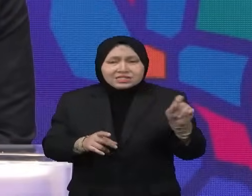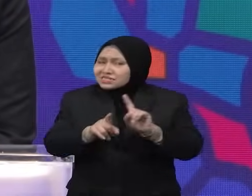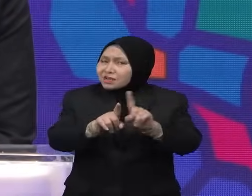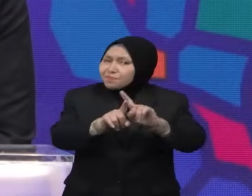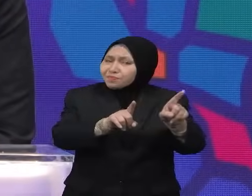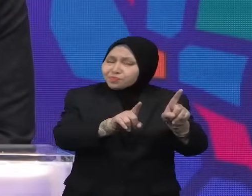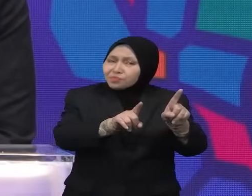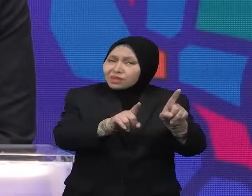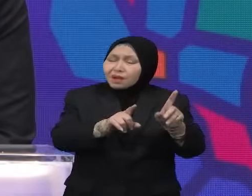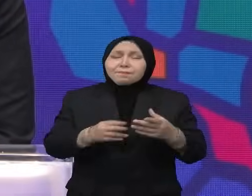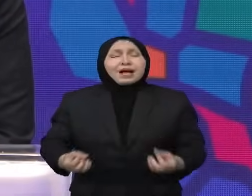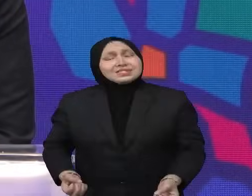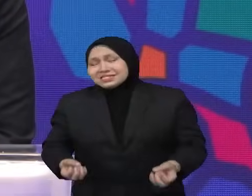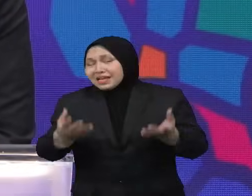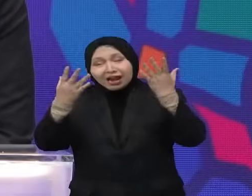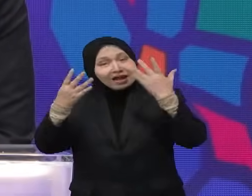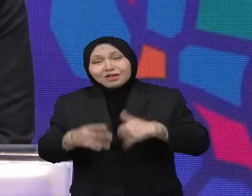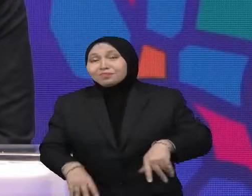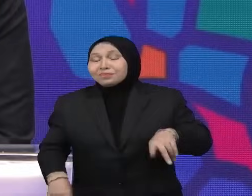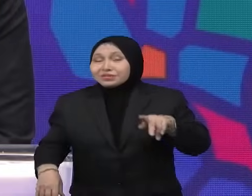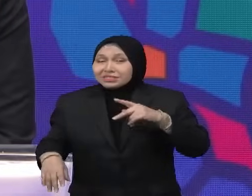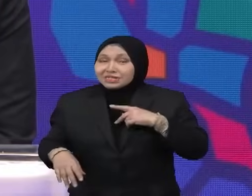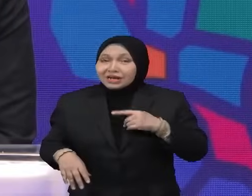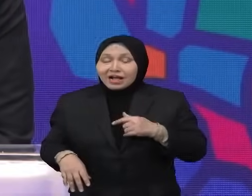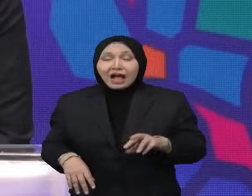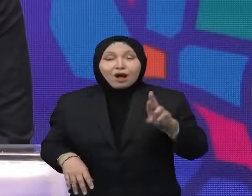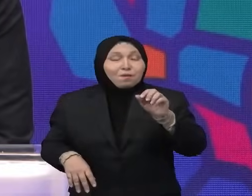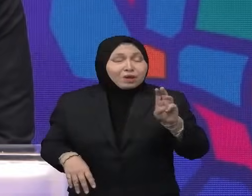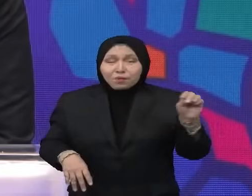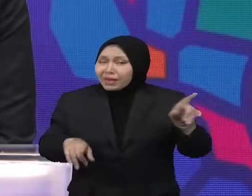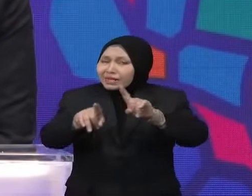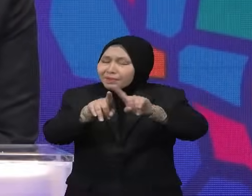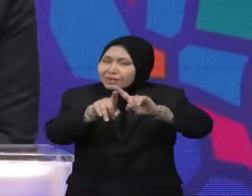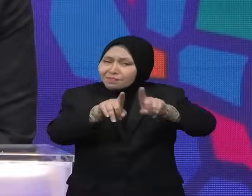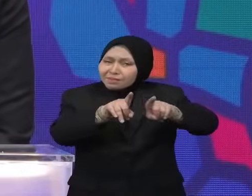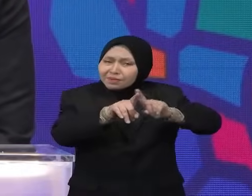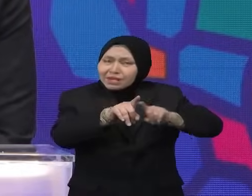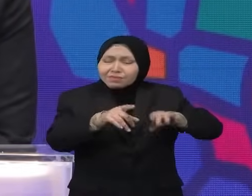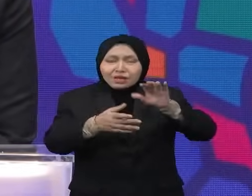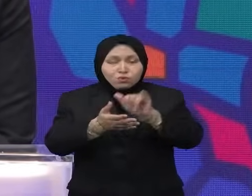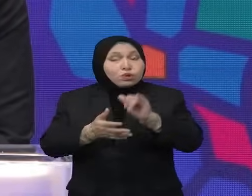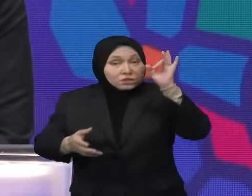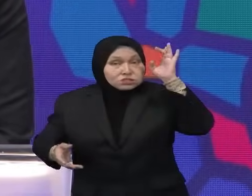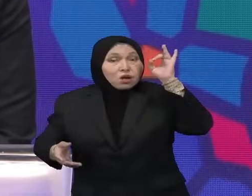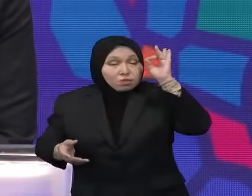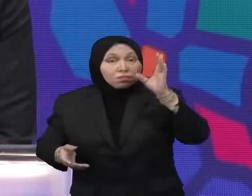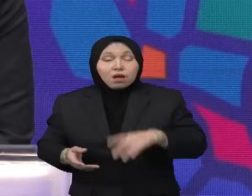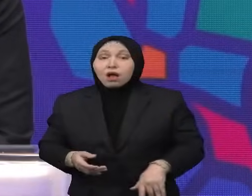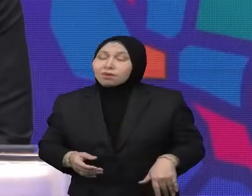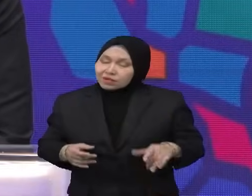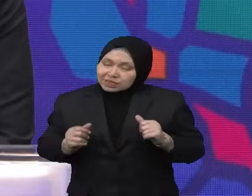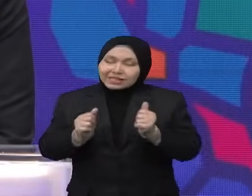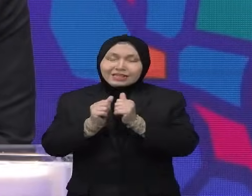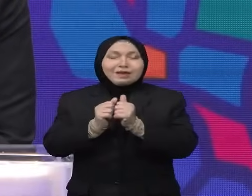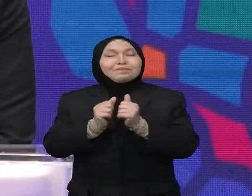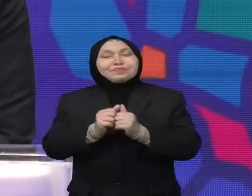sebagainya. Banyaklah dia punya apa, dhamir-dhamir yang berbagai yang pelbagai itu. InsyaAllah apapun, mari sama-sama kita